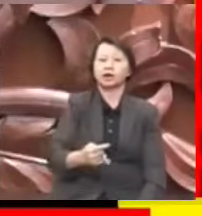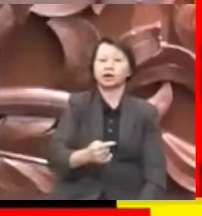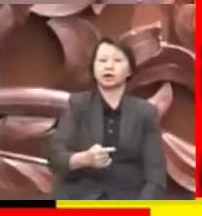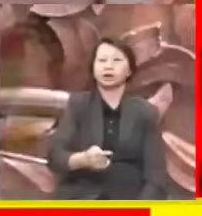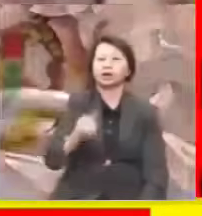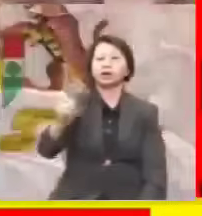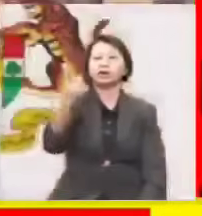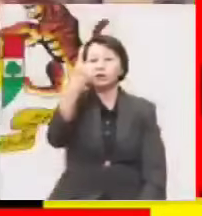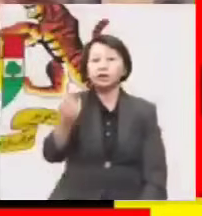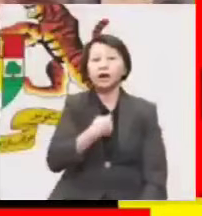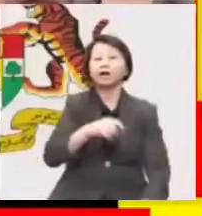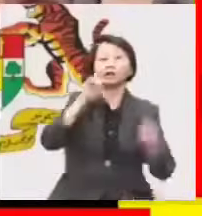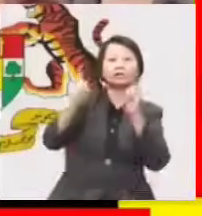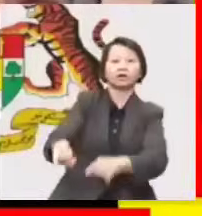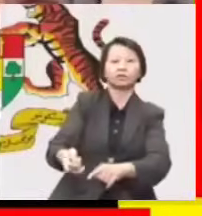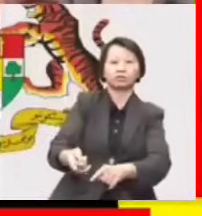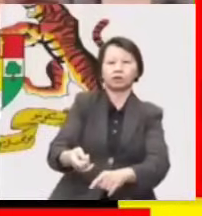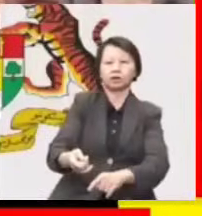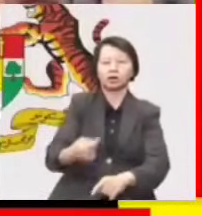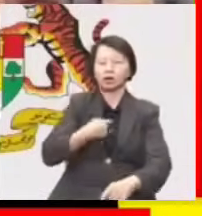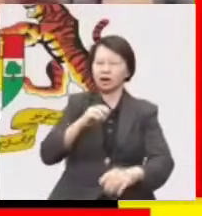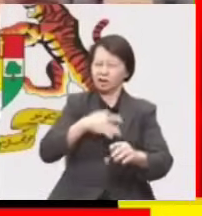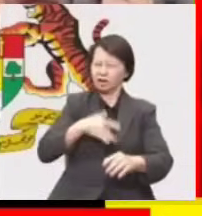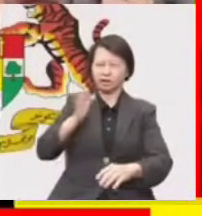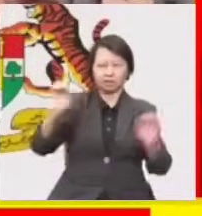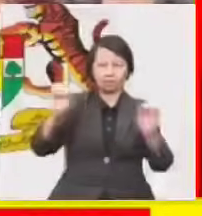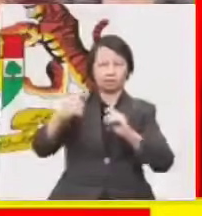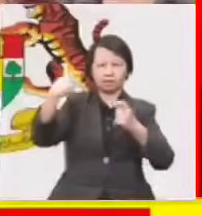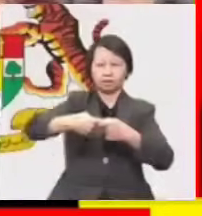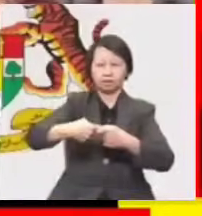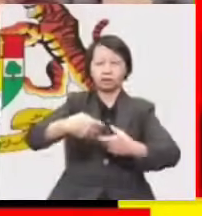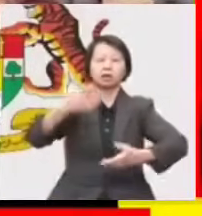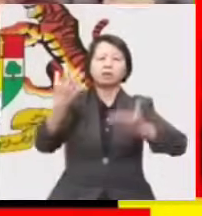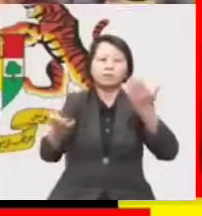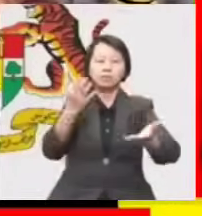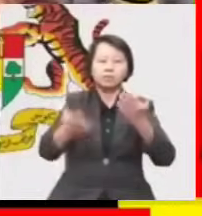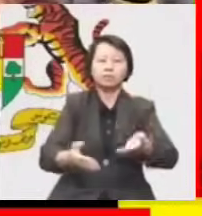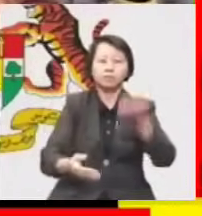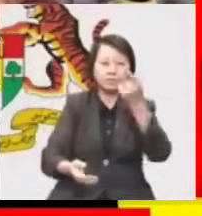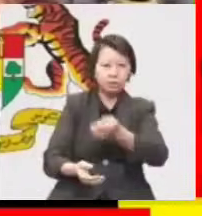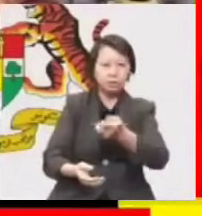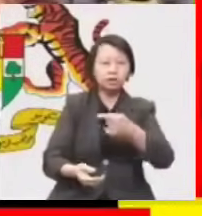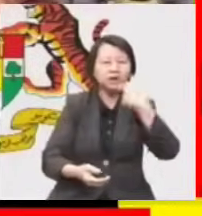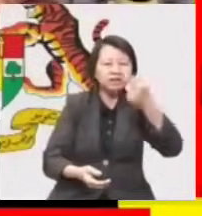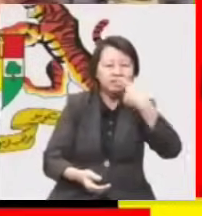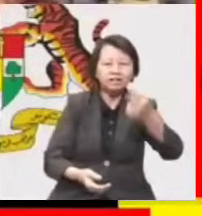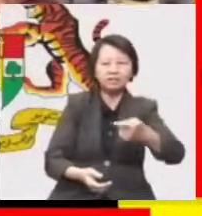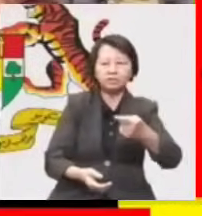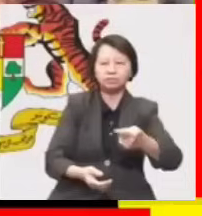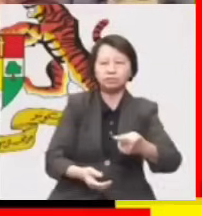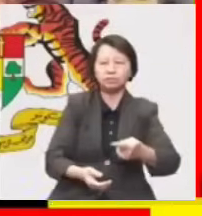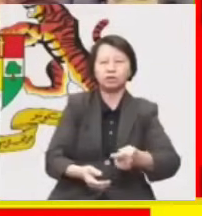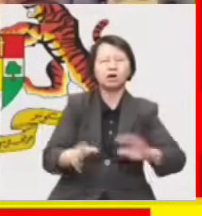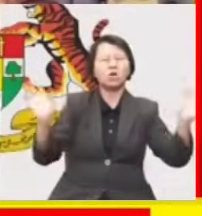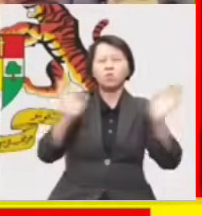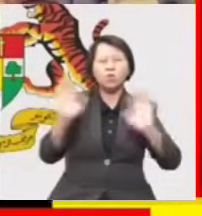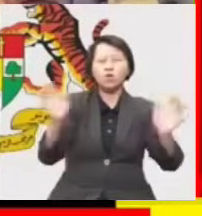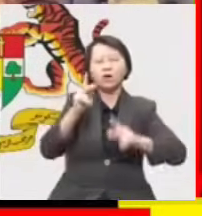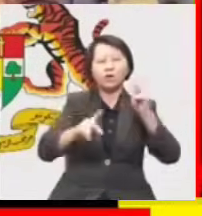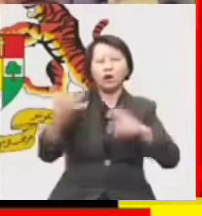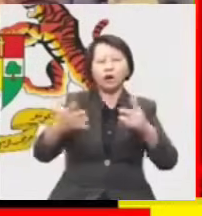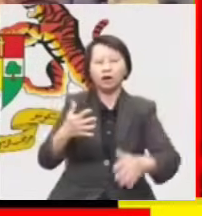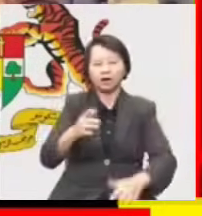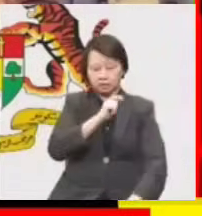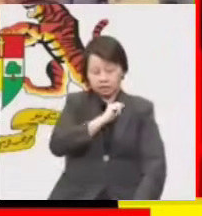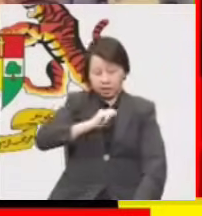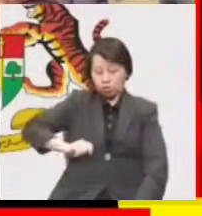menjawab soalan, soalan itu. Saya ingat tidak ada kaitan. Cuma mungkin PM cuma sebut. Dia sebut fakta. Bukan yang orang lain, yang